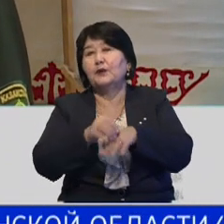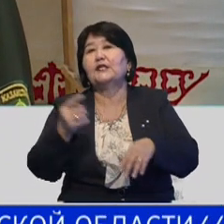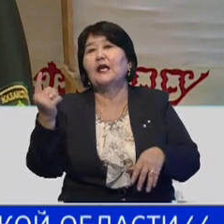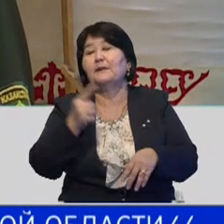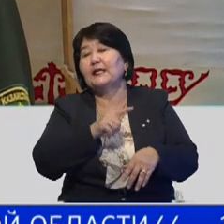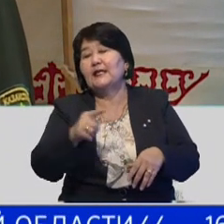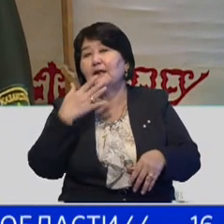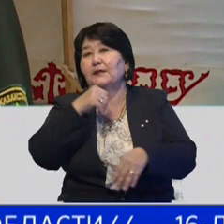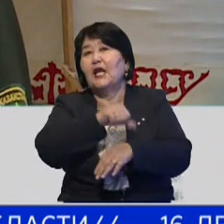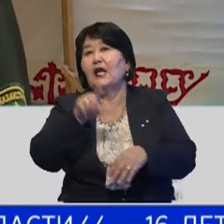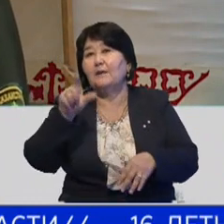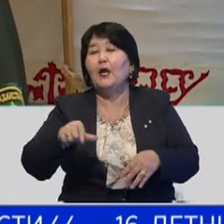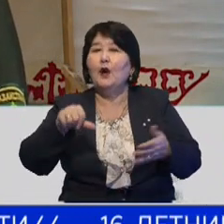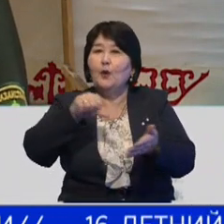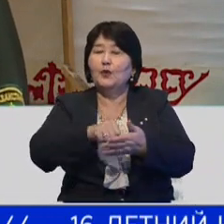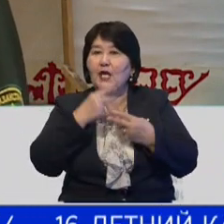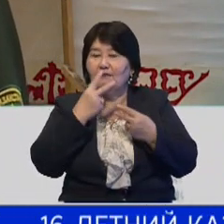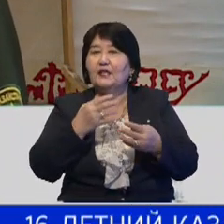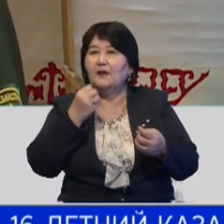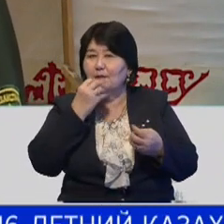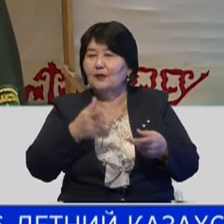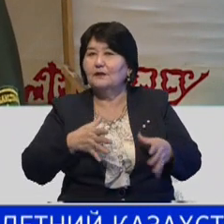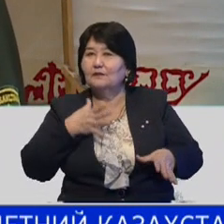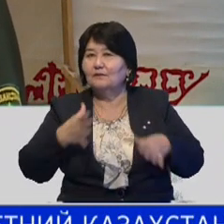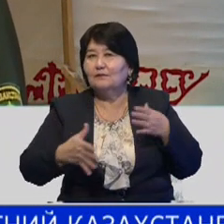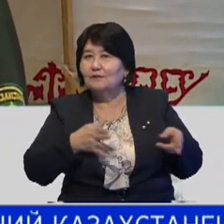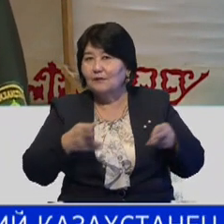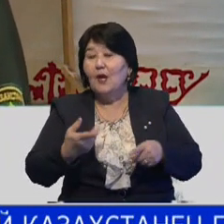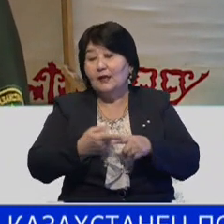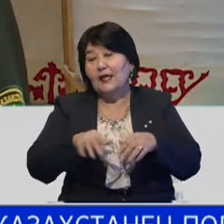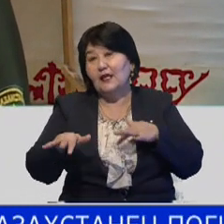впервые среди пограничников. Участники, видно, приехали с хорошей подготовкой.